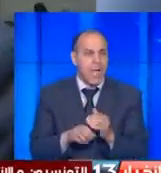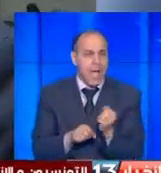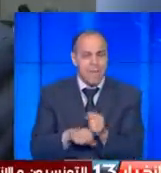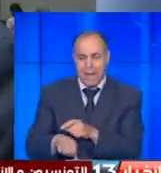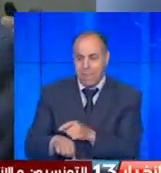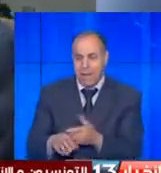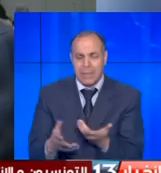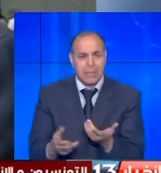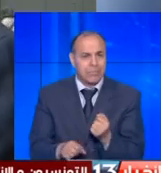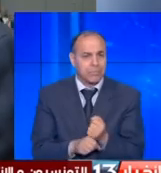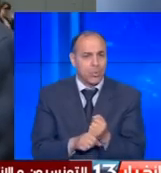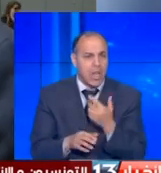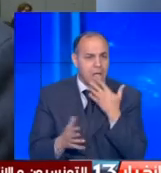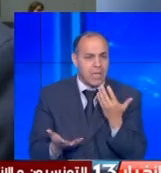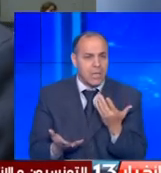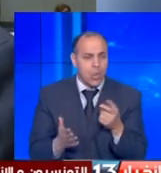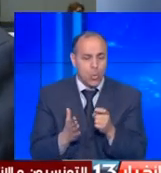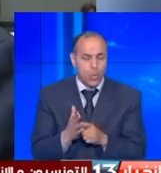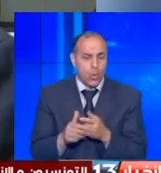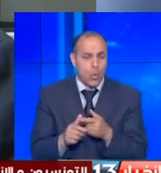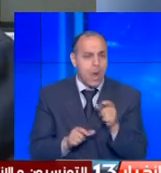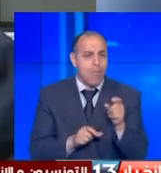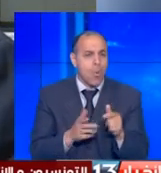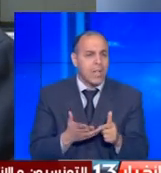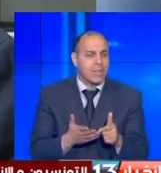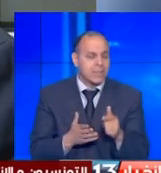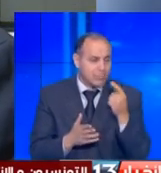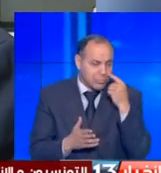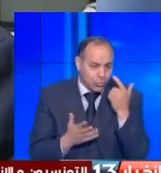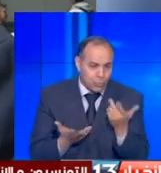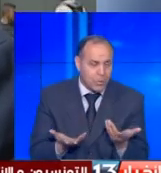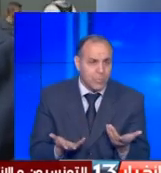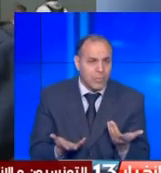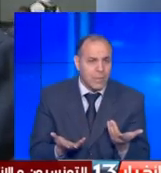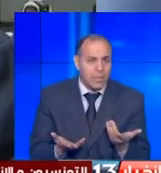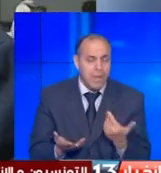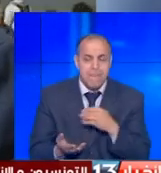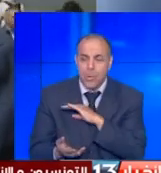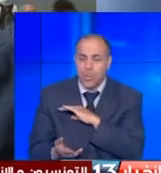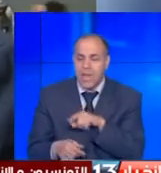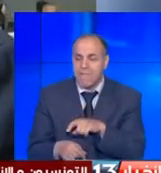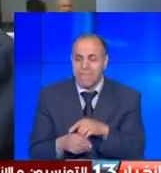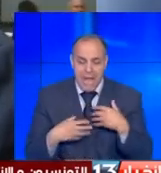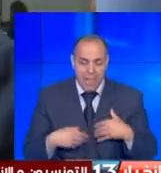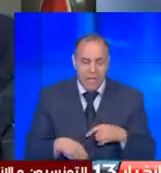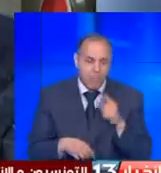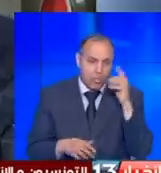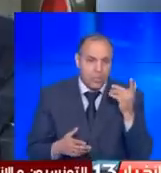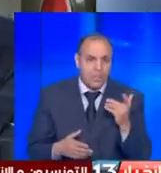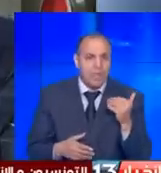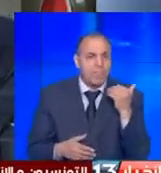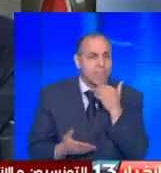البلدية، لأن البلدية هي معناها النقطة الأولى لاتصال المواطن معناها بالهياكل المسؤولة في البلاد.